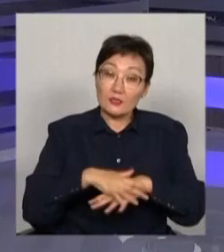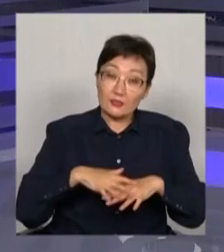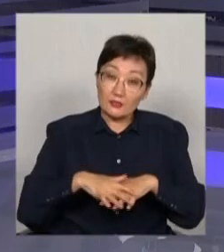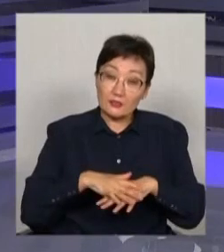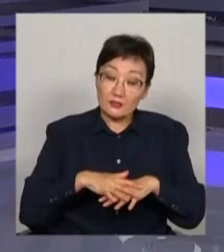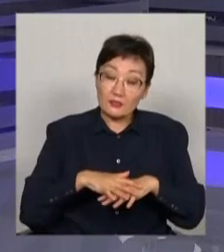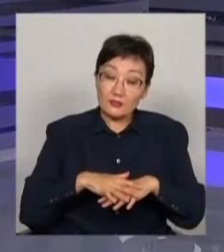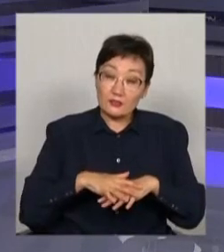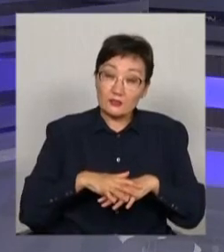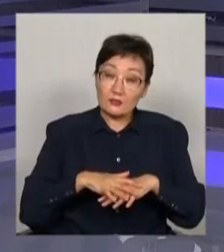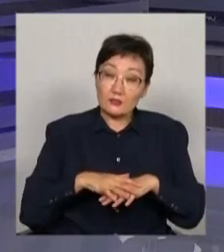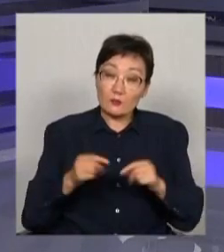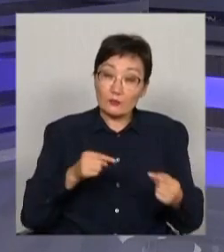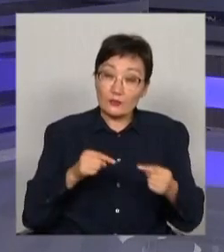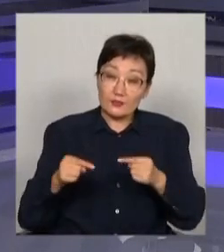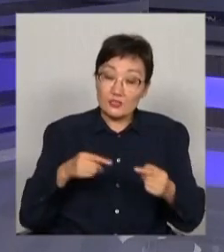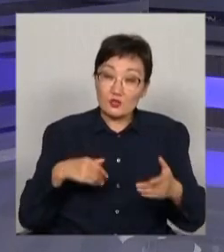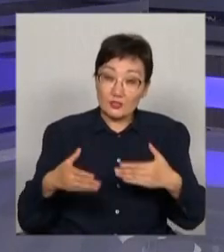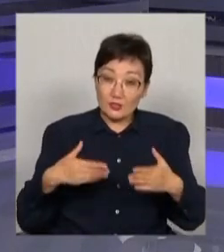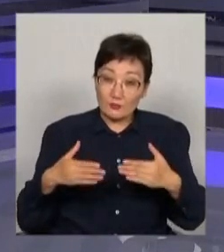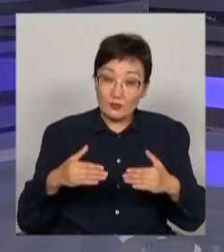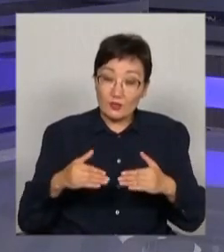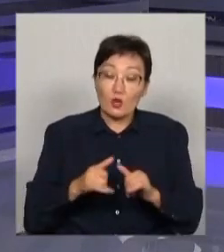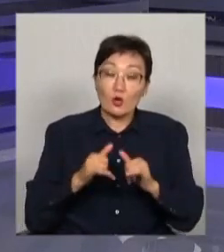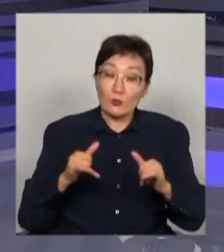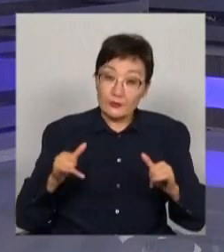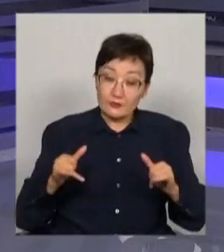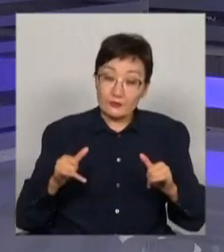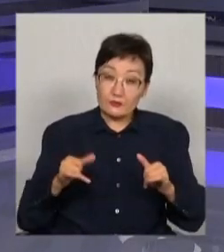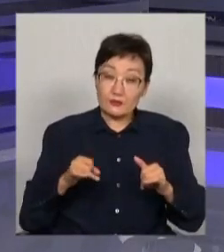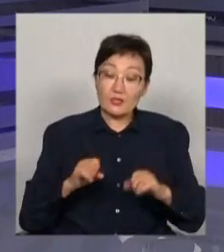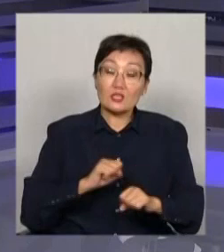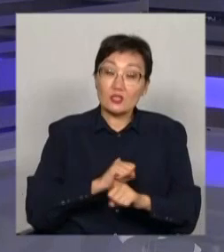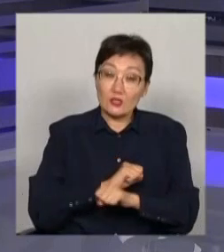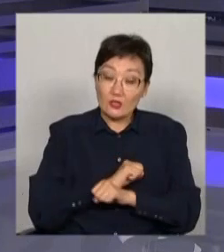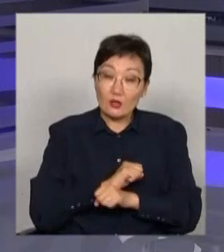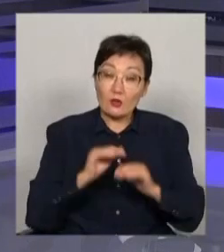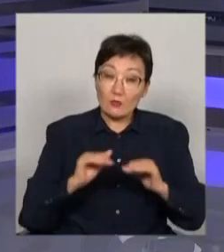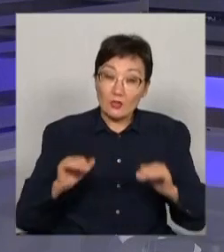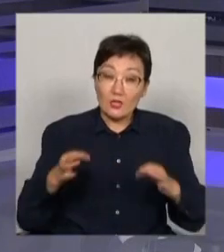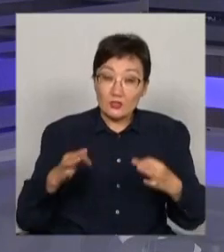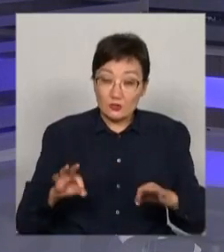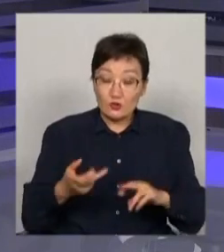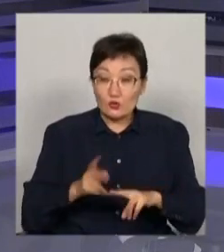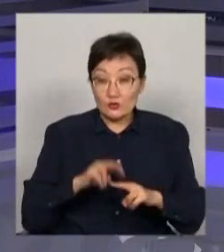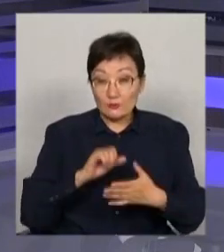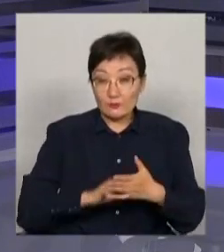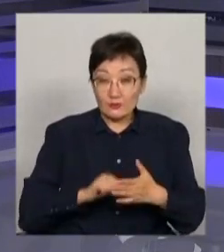халық ара бір-бірімен қарым-қатынасы көбейген, каникулға балалар шыққан, сол